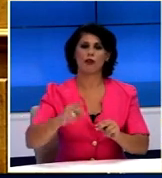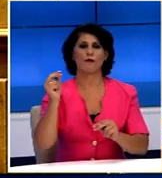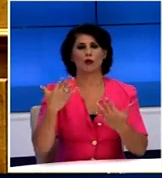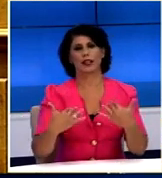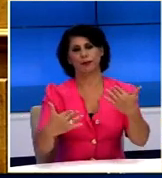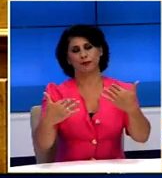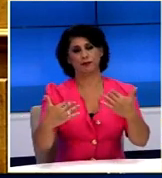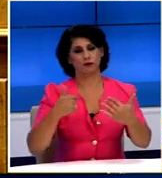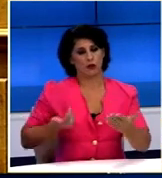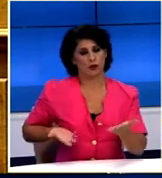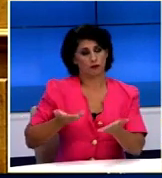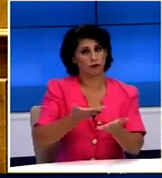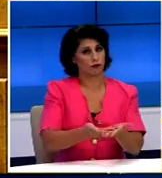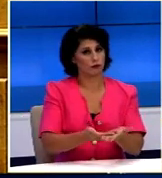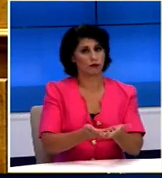Έχω εδώ να σας καταθέσω